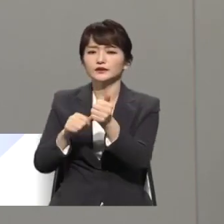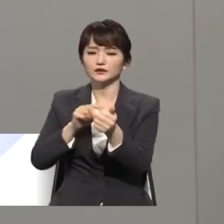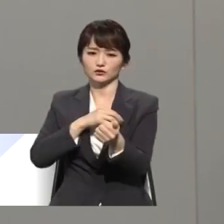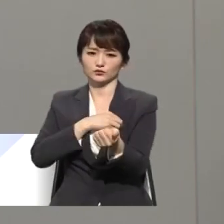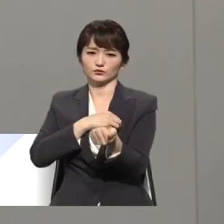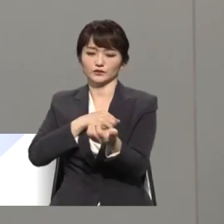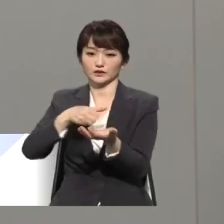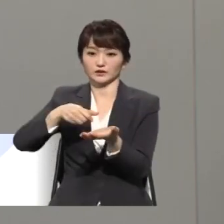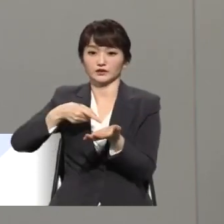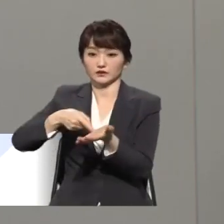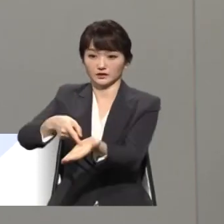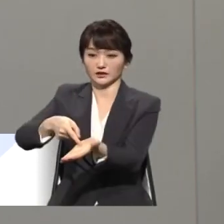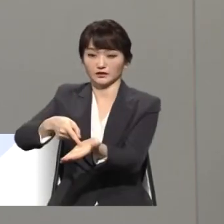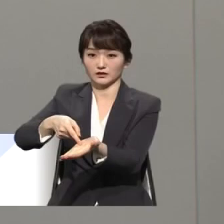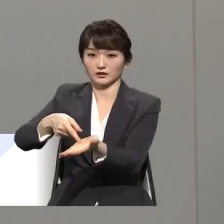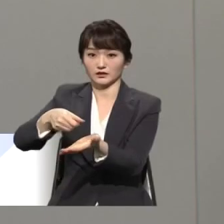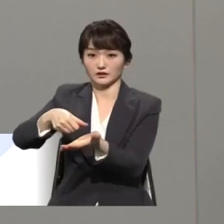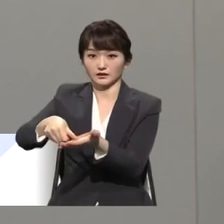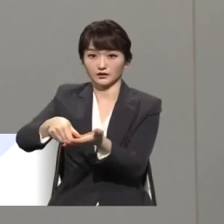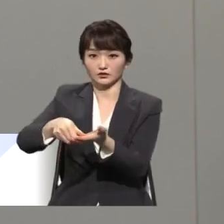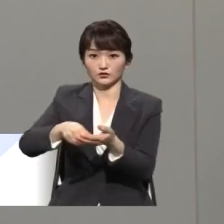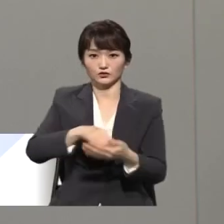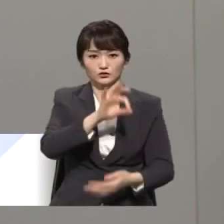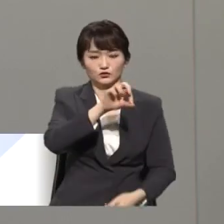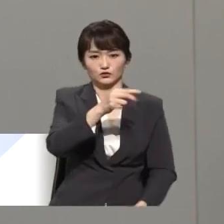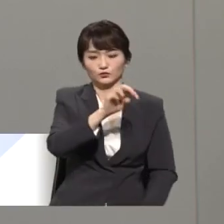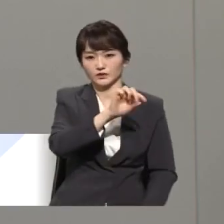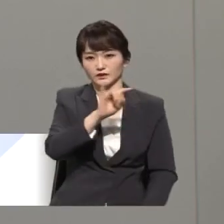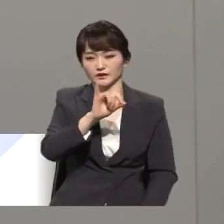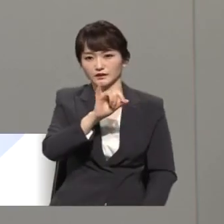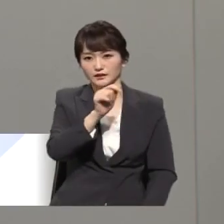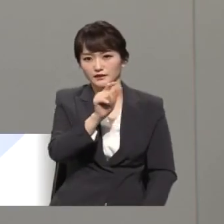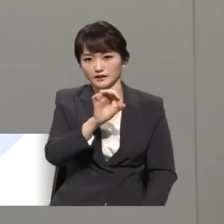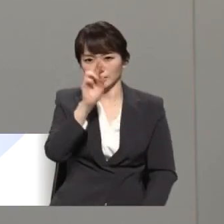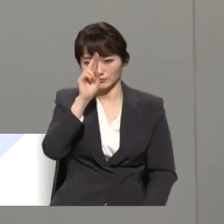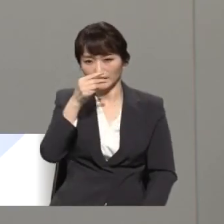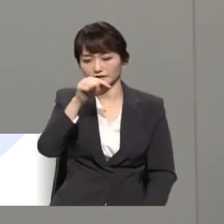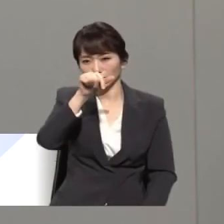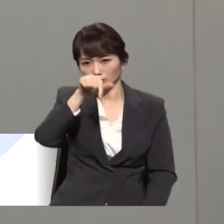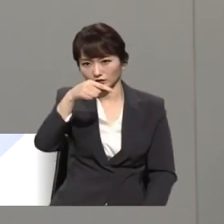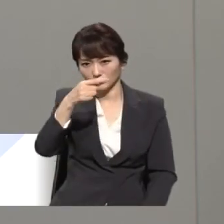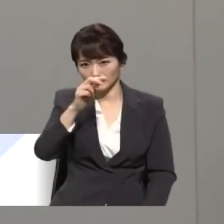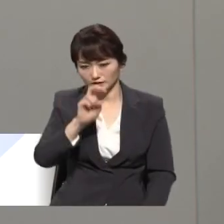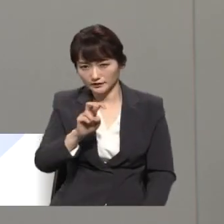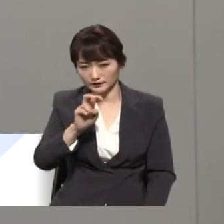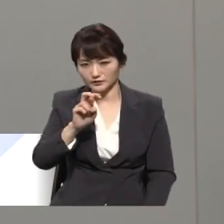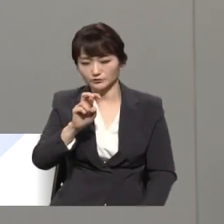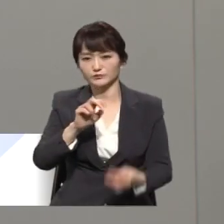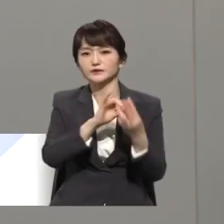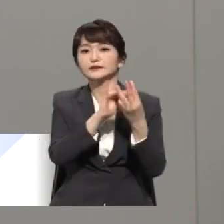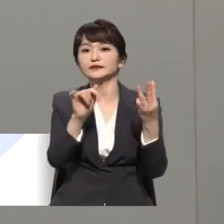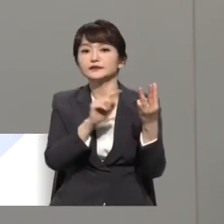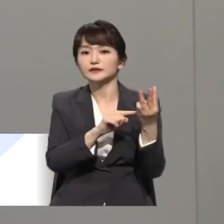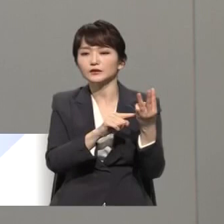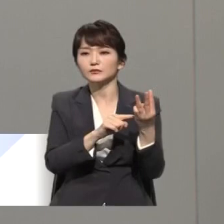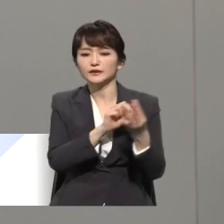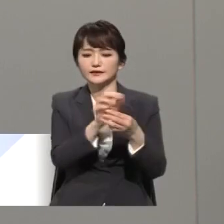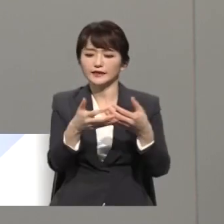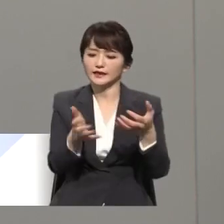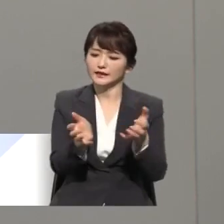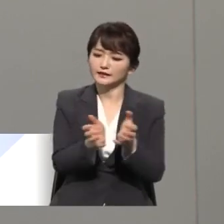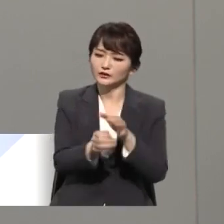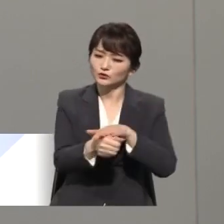윤미향 이상직 박덕흠 의원의 제명안 처리 도 야당이 소극적 패배로 1권 하지만 반드시